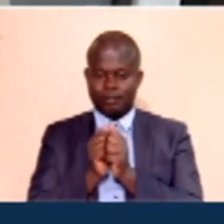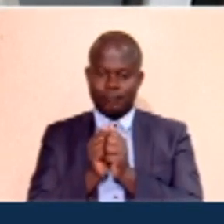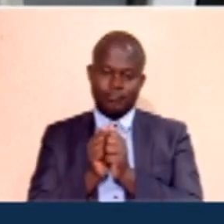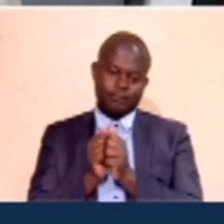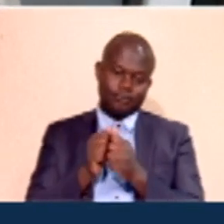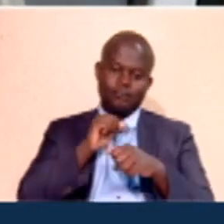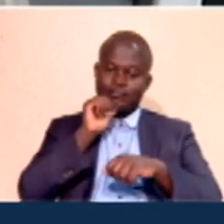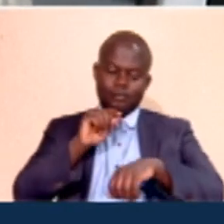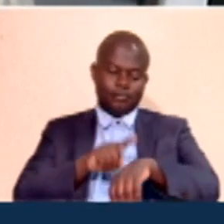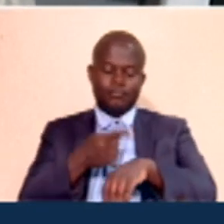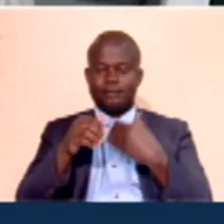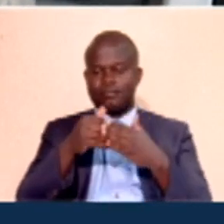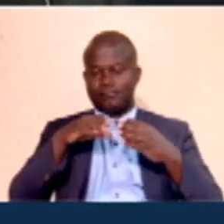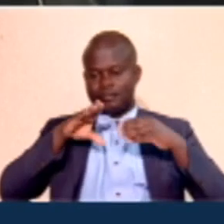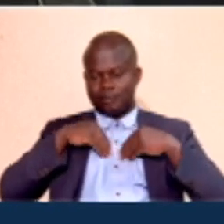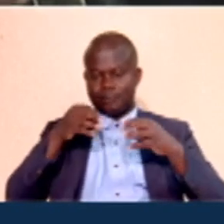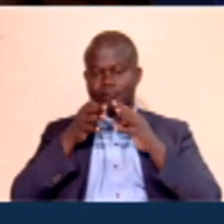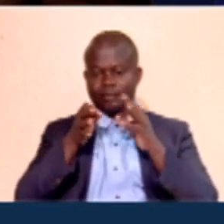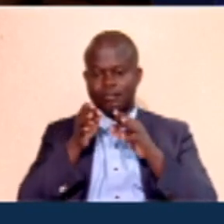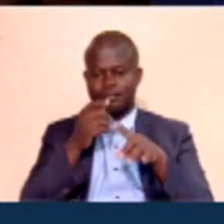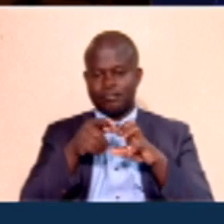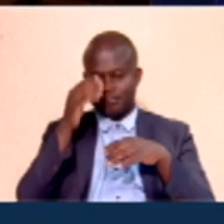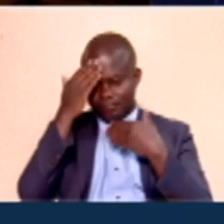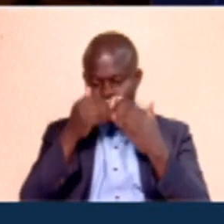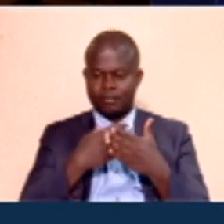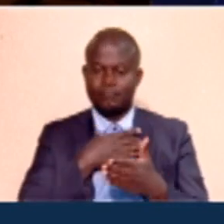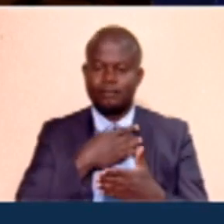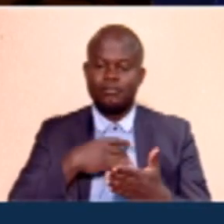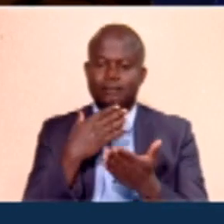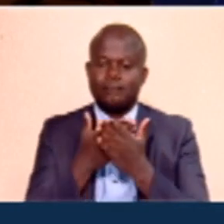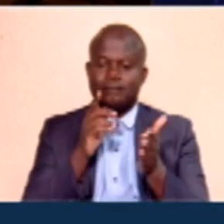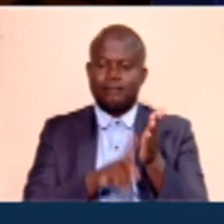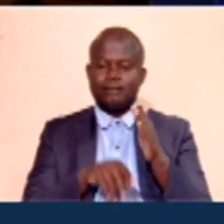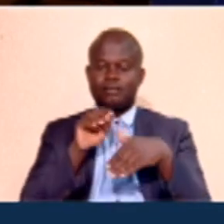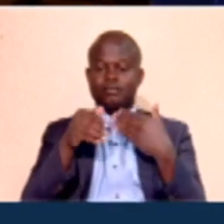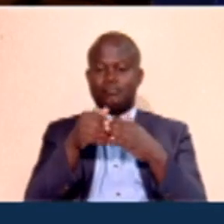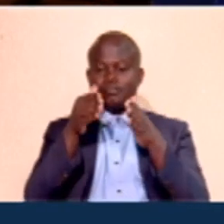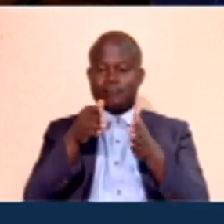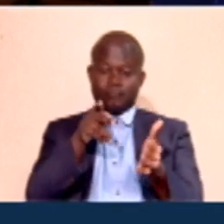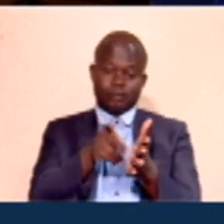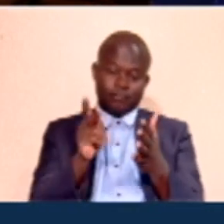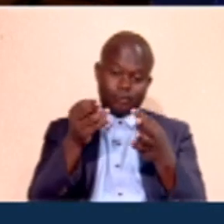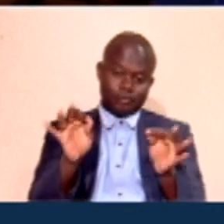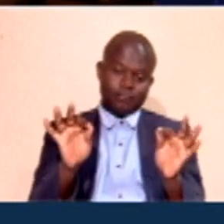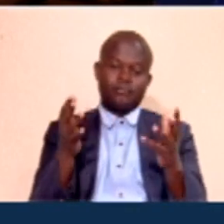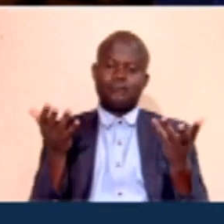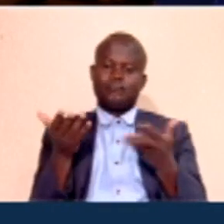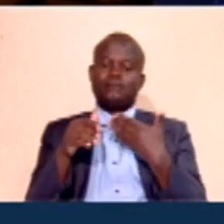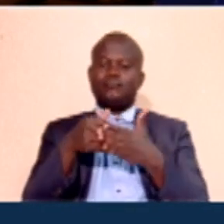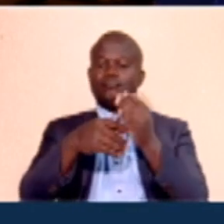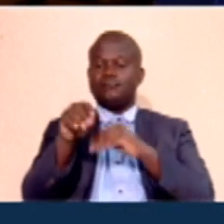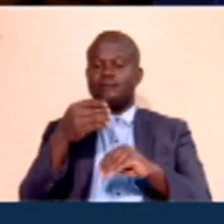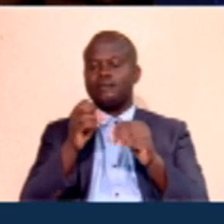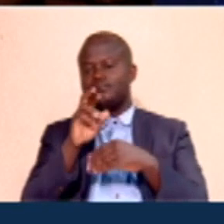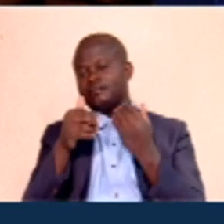umwanya wakwemera ko mudusobanurira byose, ariko se kubisura birasaba iki? Ese umuntu arishyura ni ubuntu, biragurishwa